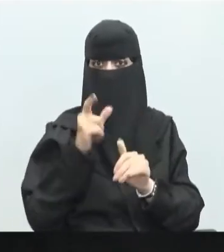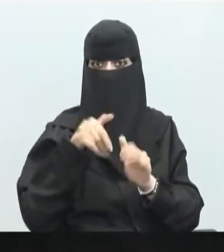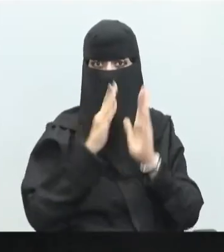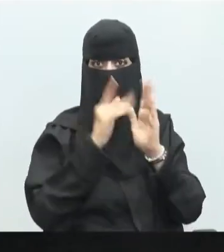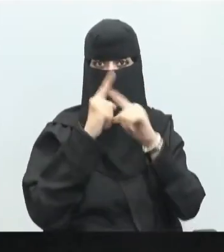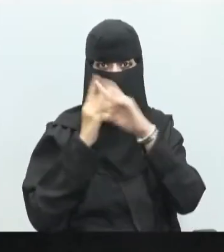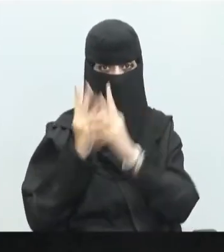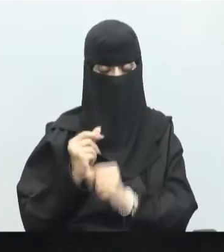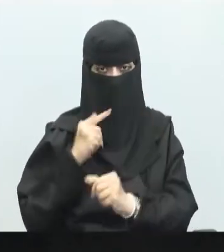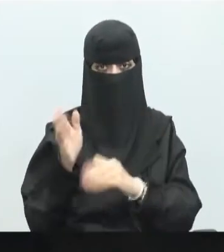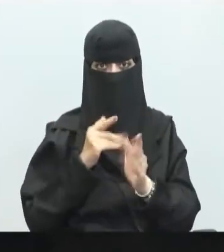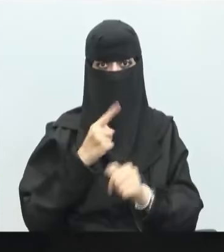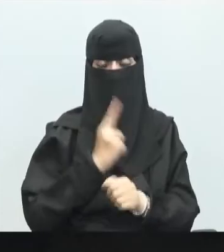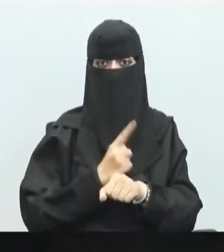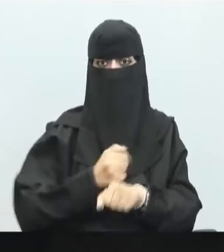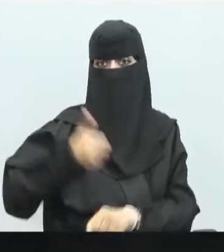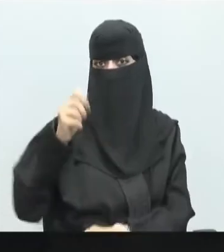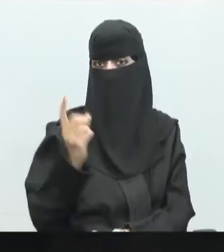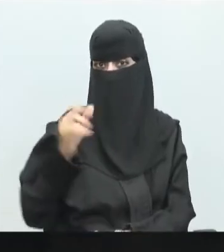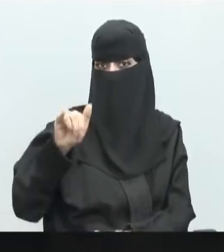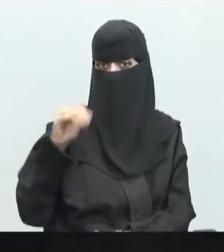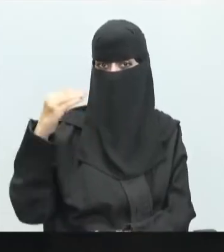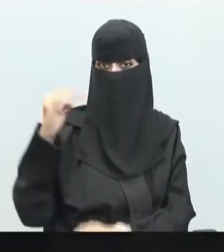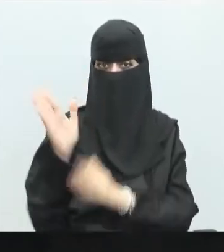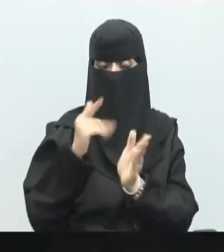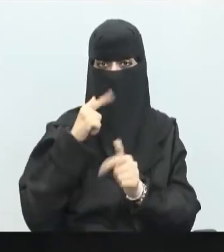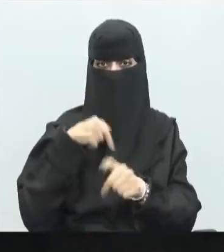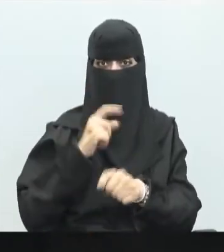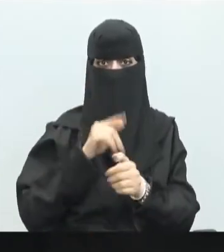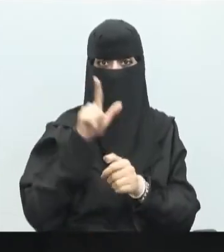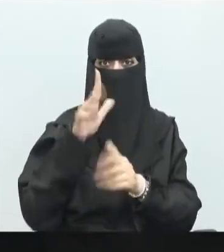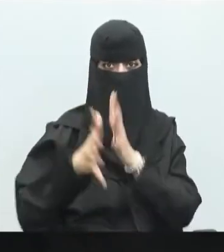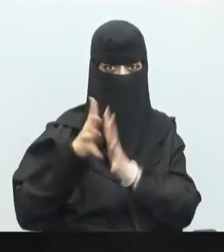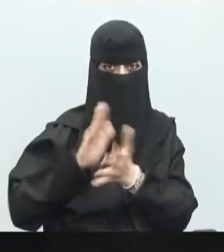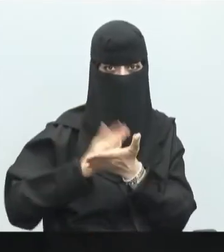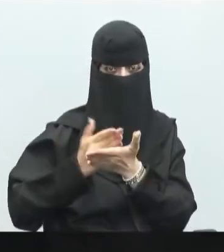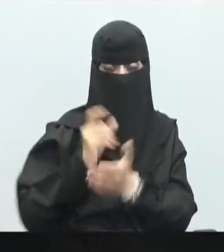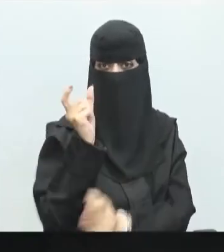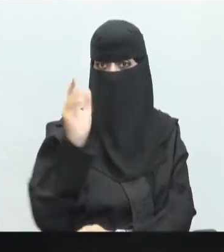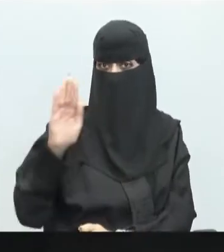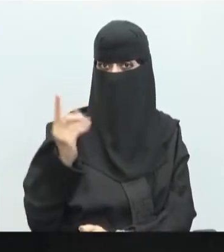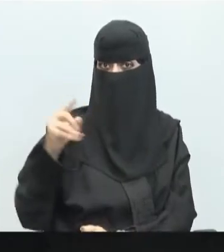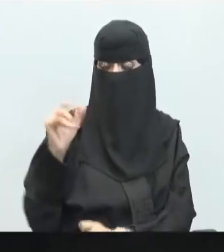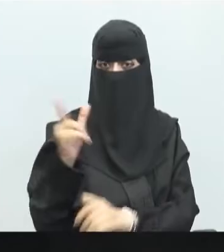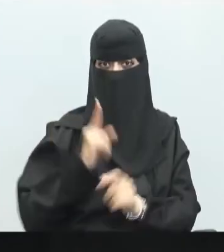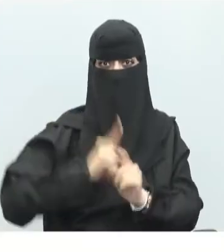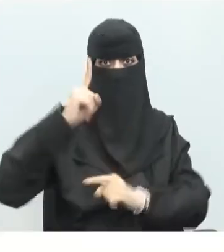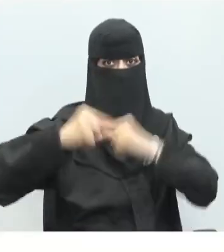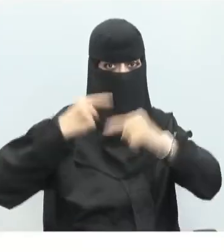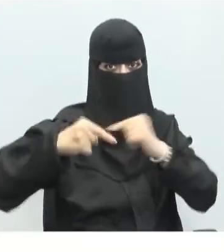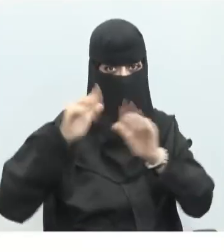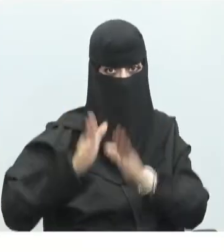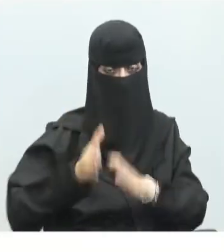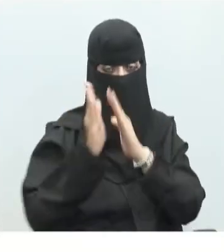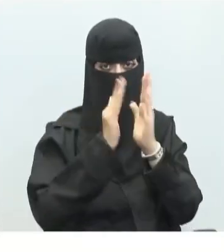ماده الرياضيات معكم استاذ اريج الاسرج وزميلتي في لغه الاشاره يسعد نسرين النصار اليوم باذن الله سوف نستكمل دروس